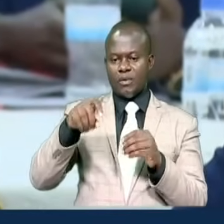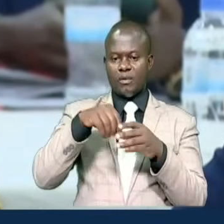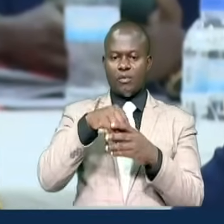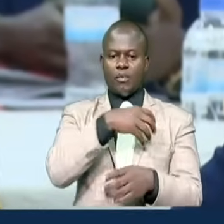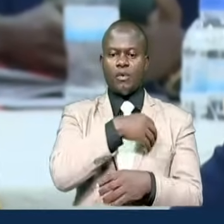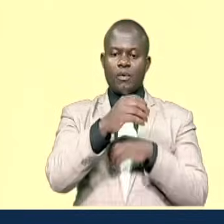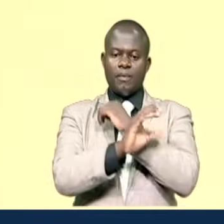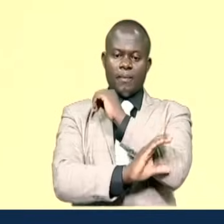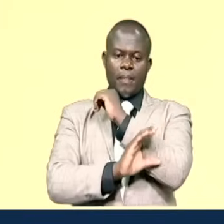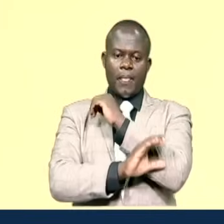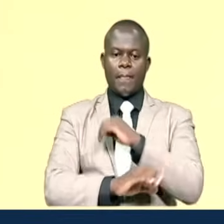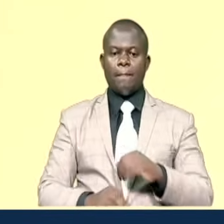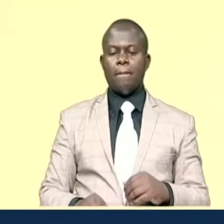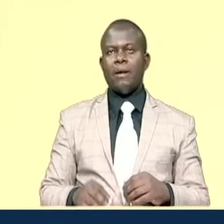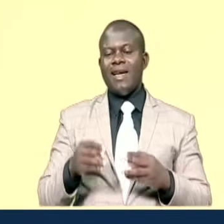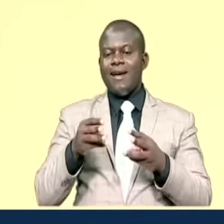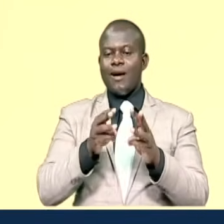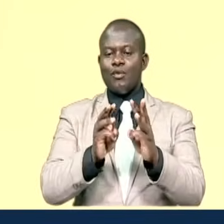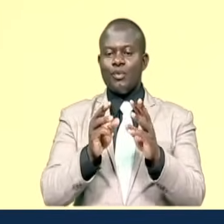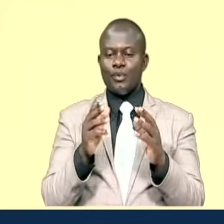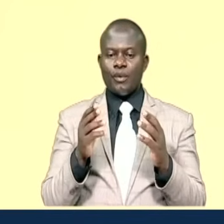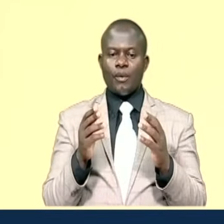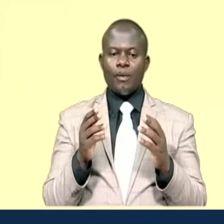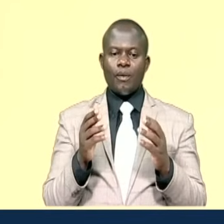bukungu bw'igihugu Hari uburyo bwo kuba